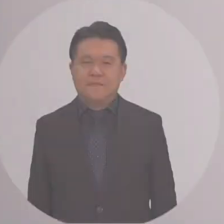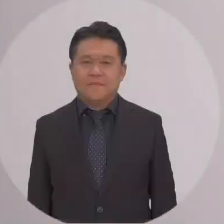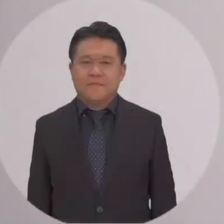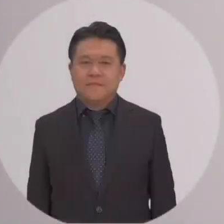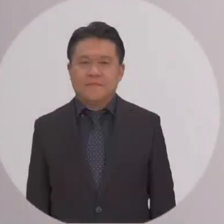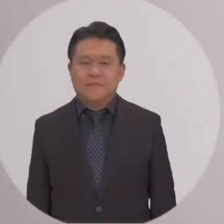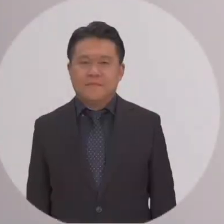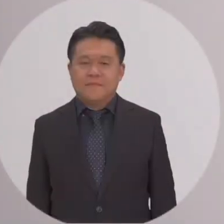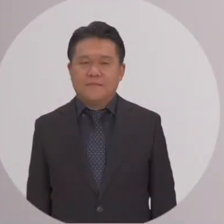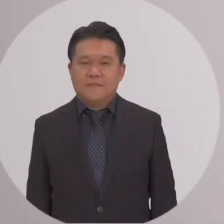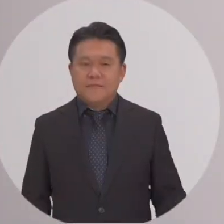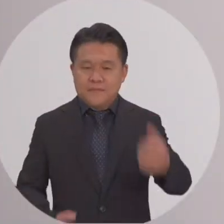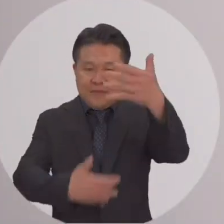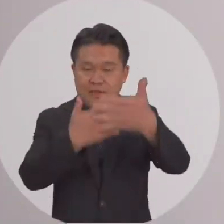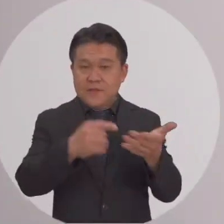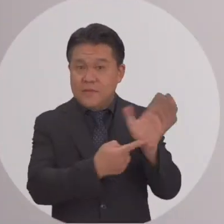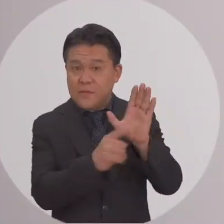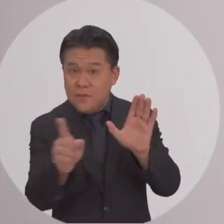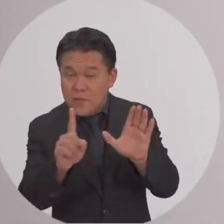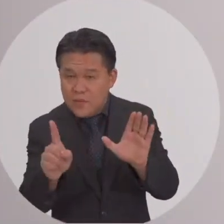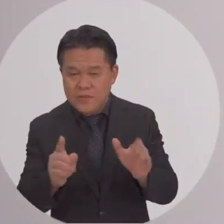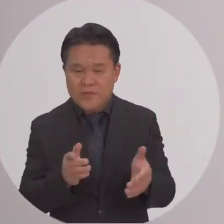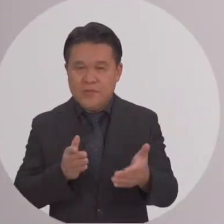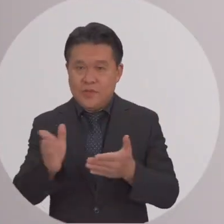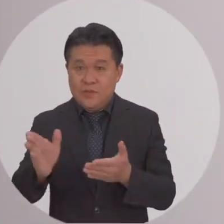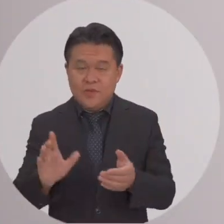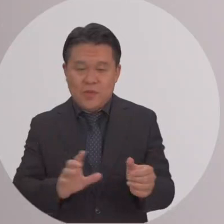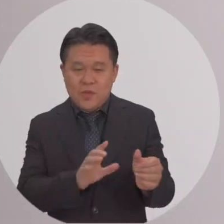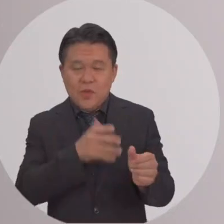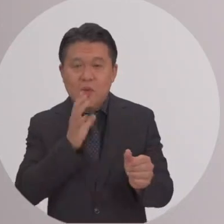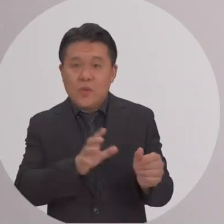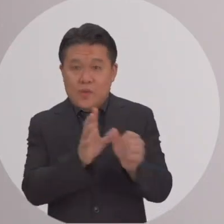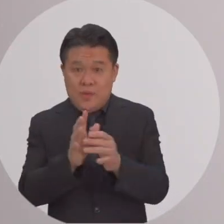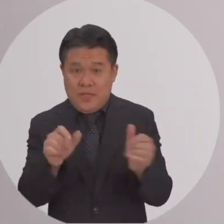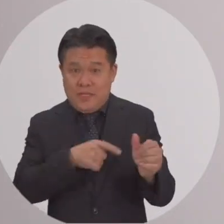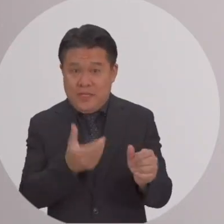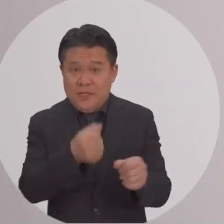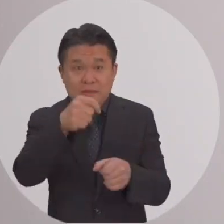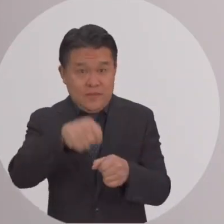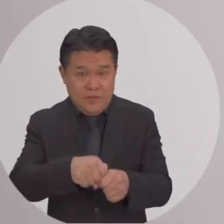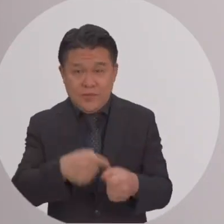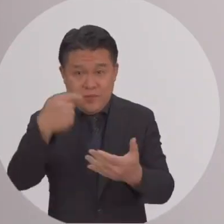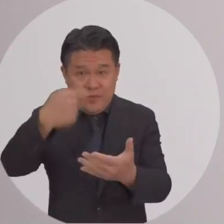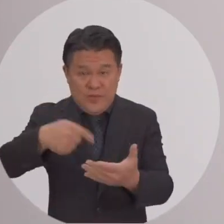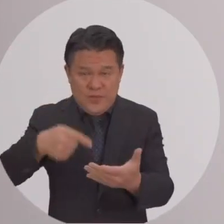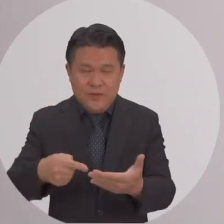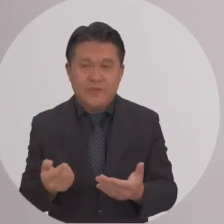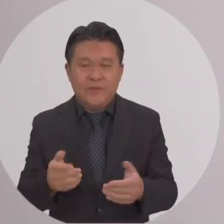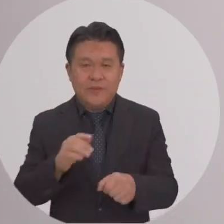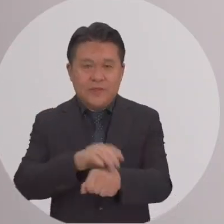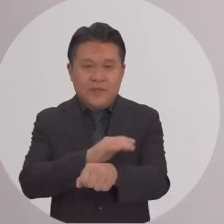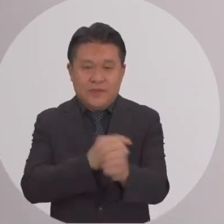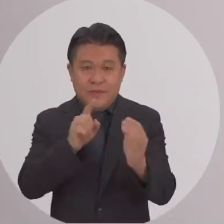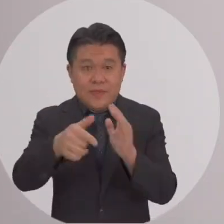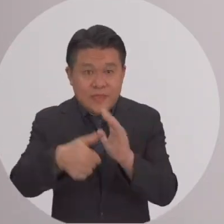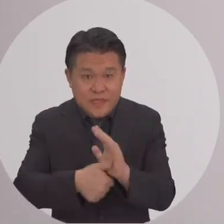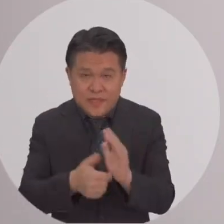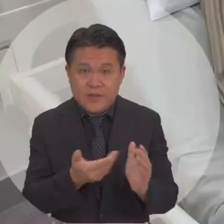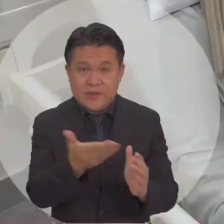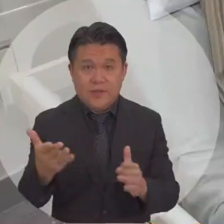이 영상은 전문 요양보호사 자격증 취득을 위한 영상입니다. 현장 실습 시 안전에 주의하시기 바랍니다.